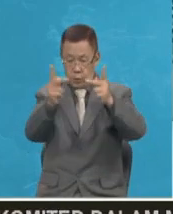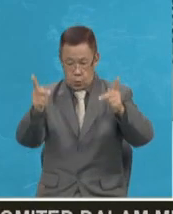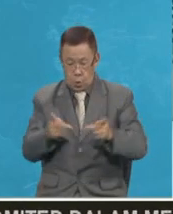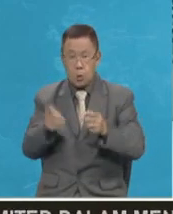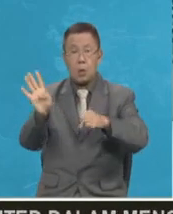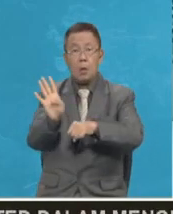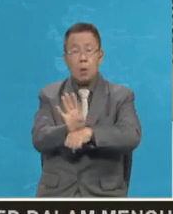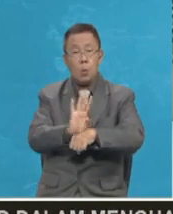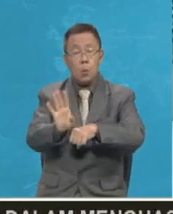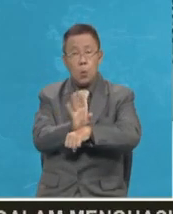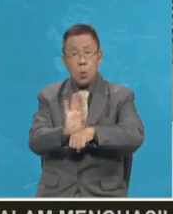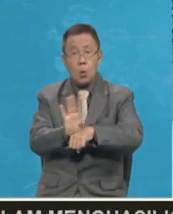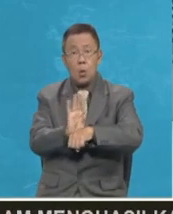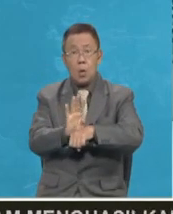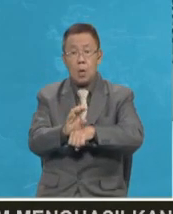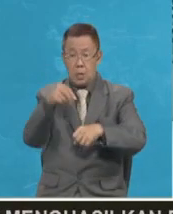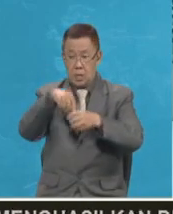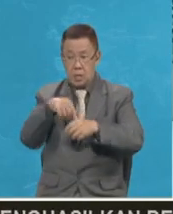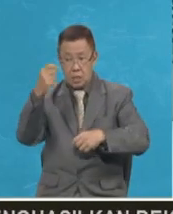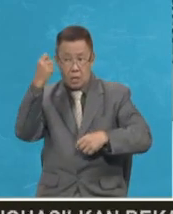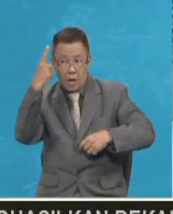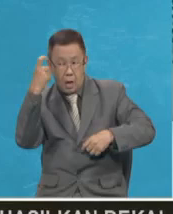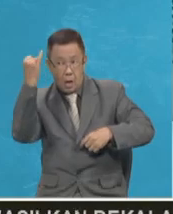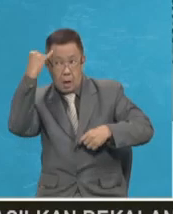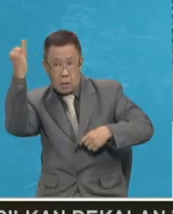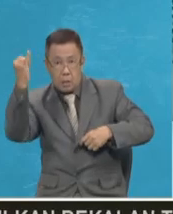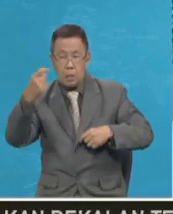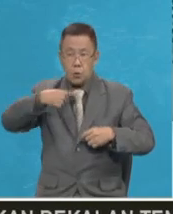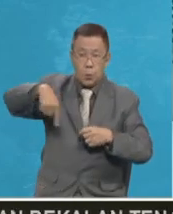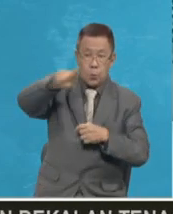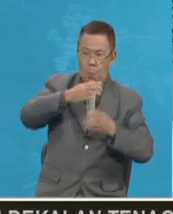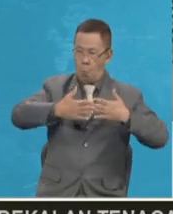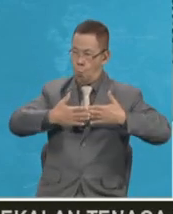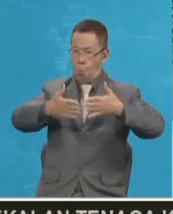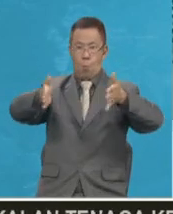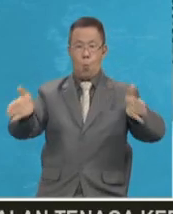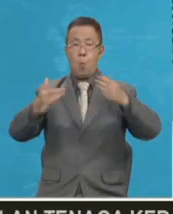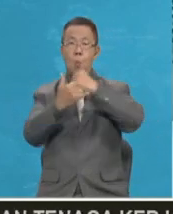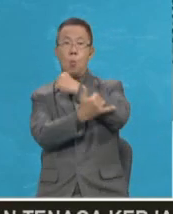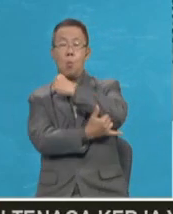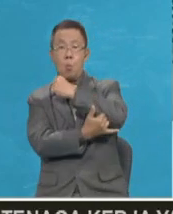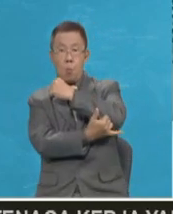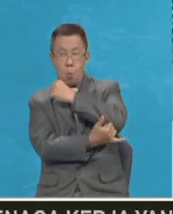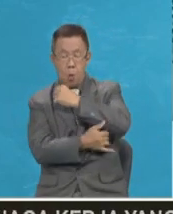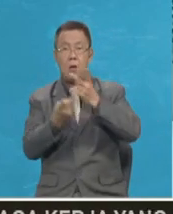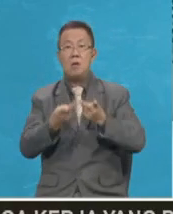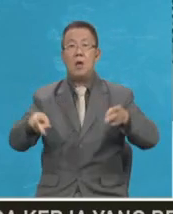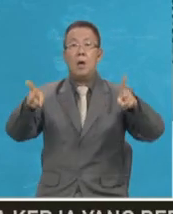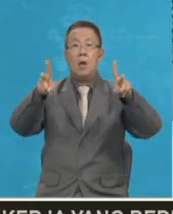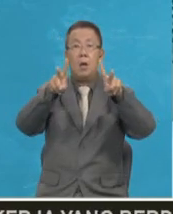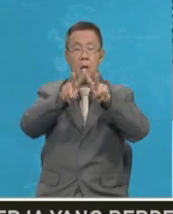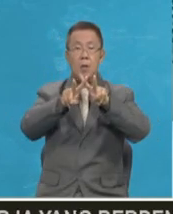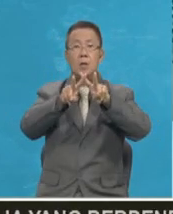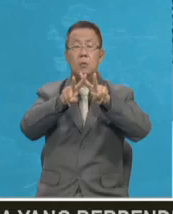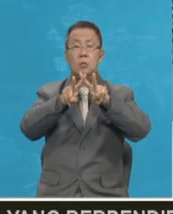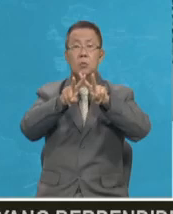Amin to this book value chain a dan b shakhrukh Khan countryball You are the same